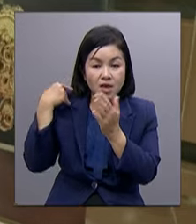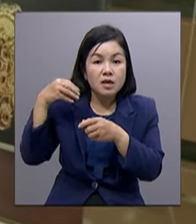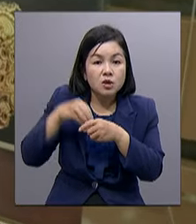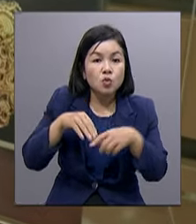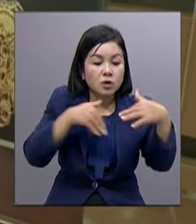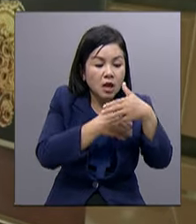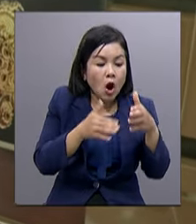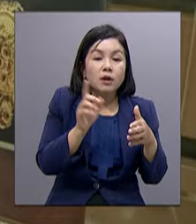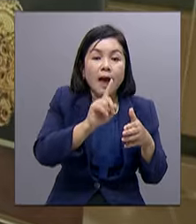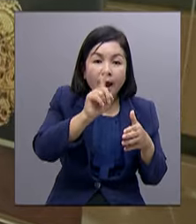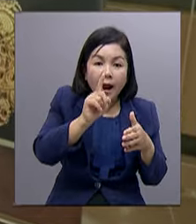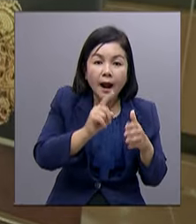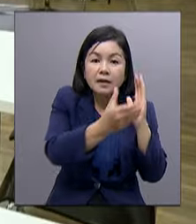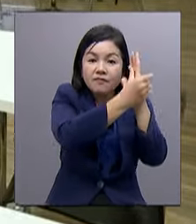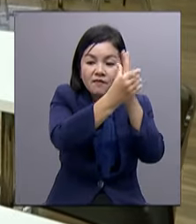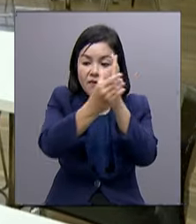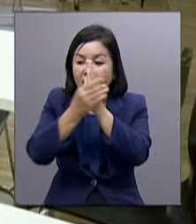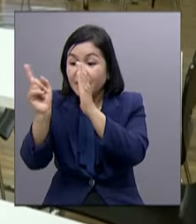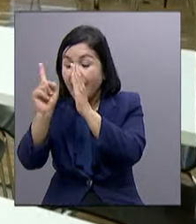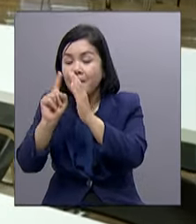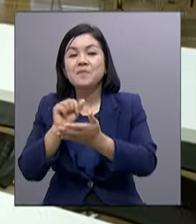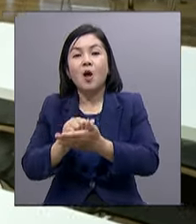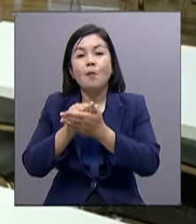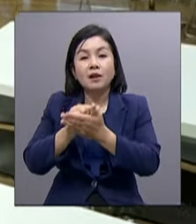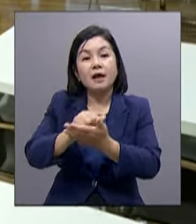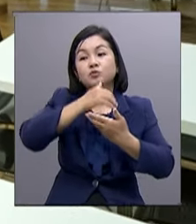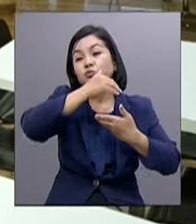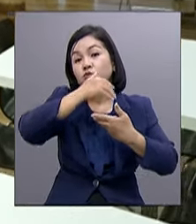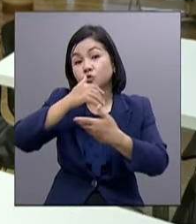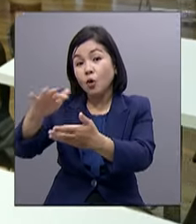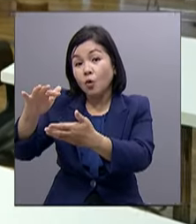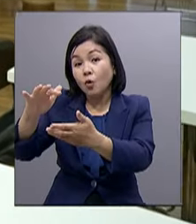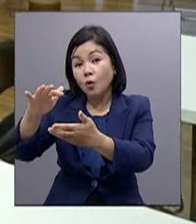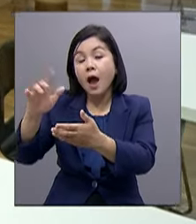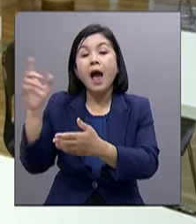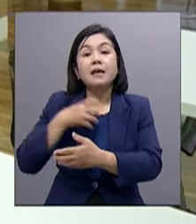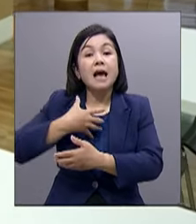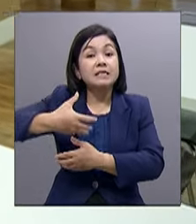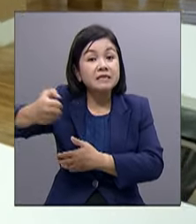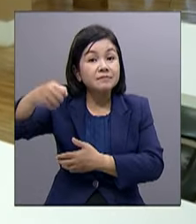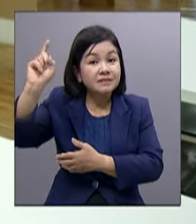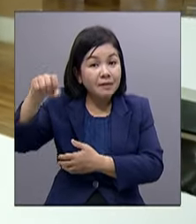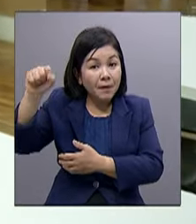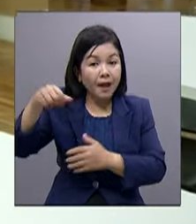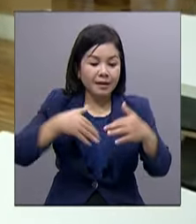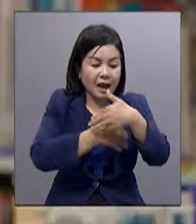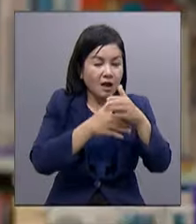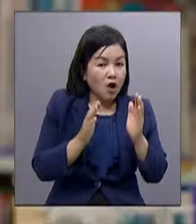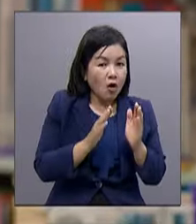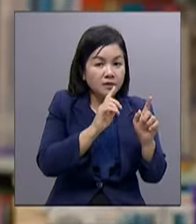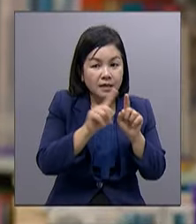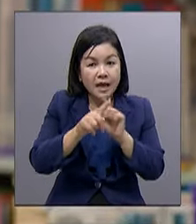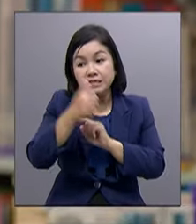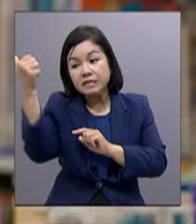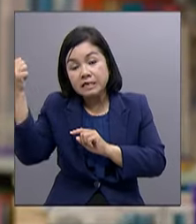สมุดห้องไหนเราก็จะมีบริการให้กับผู้ใช้บริการนะคะว่าต้องการที่จะยืมหนังสือเล่มนั้นจากห้องสมุดอื่นๆ